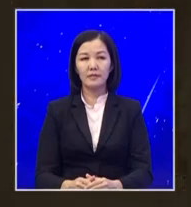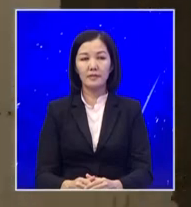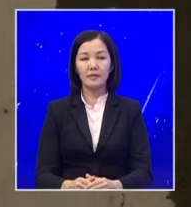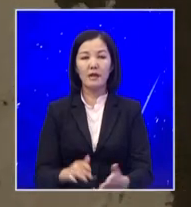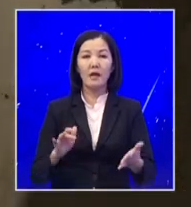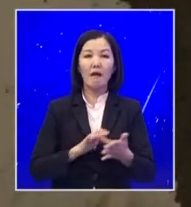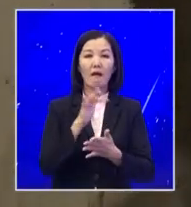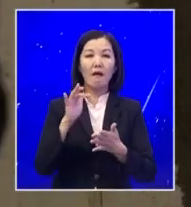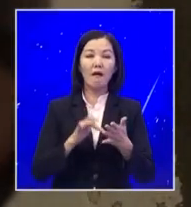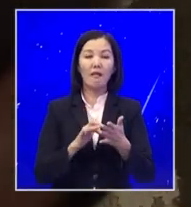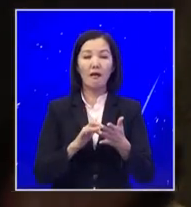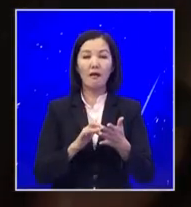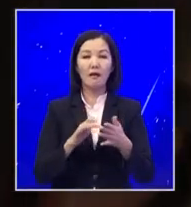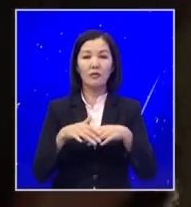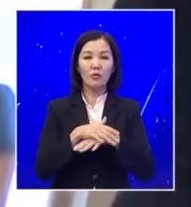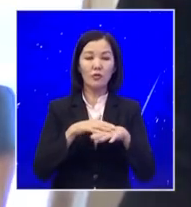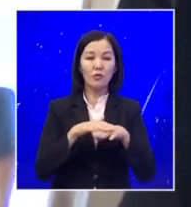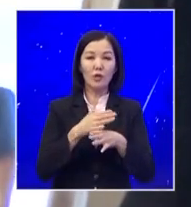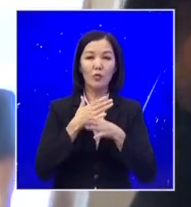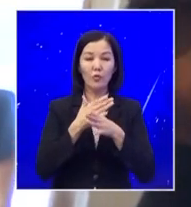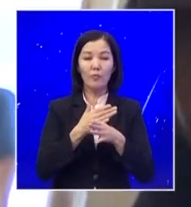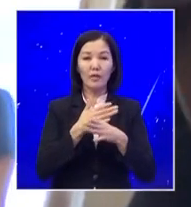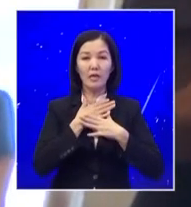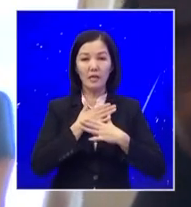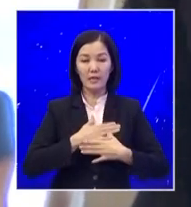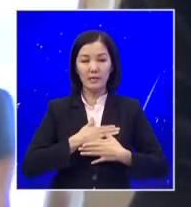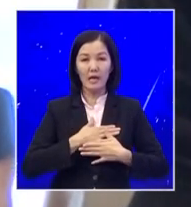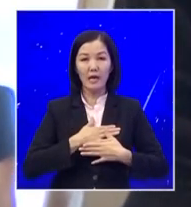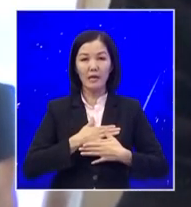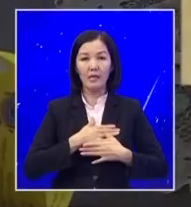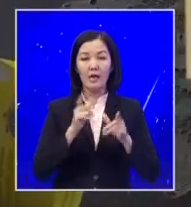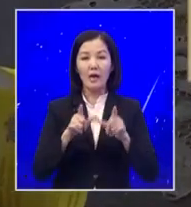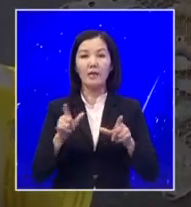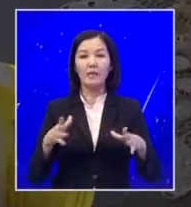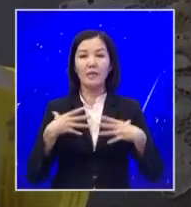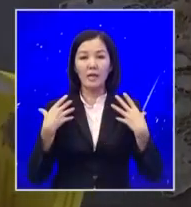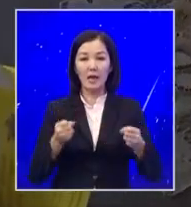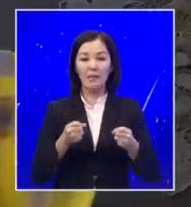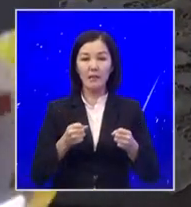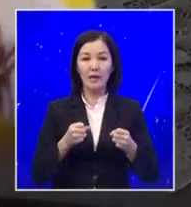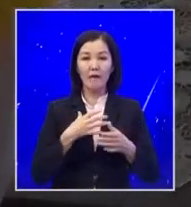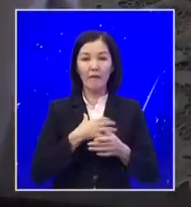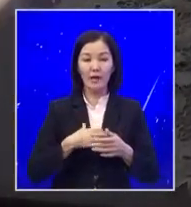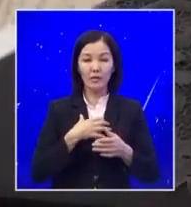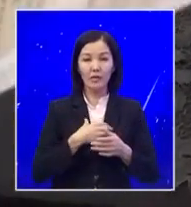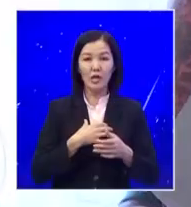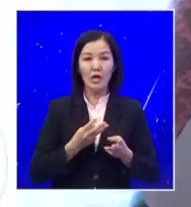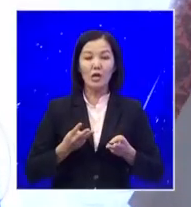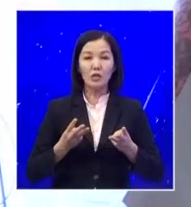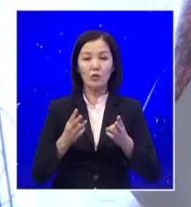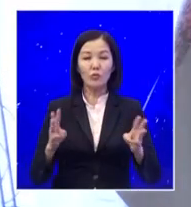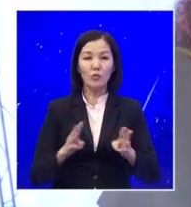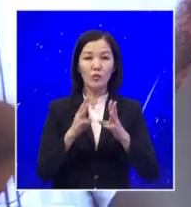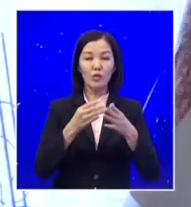Қала тұрғындары көрсетілген көмекке дән ырза, ал мамандар азаматтардың амандығын ойлайды. Мақсаттары жылу беру маусымы кезіндегі өрттің алдын алу